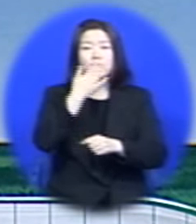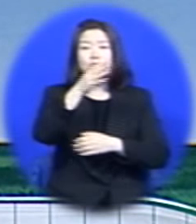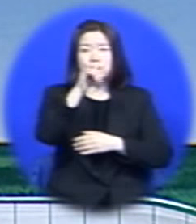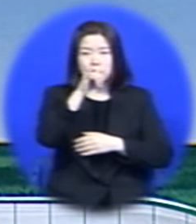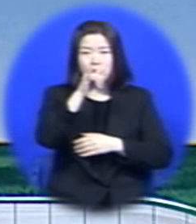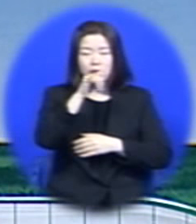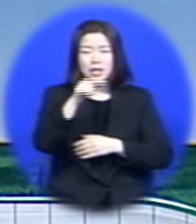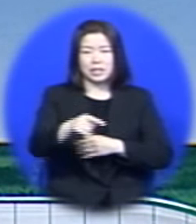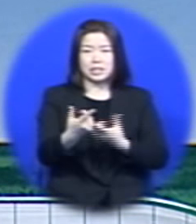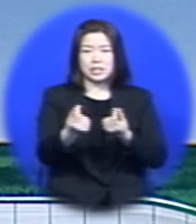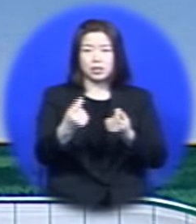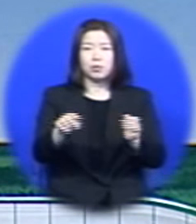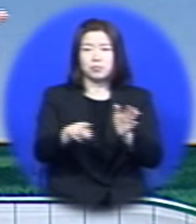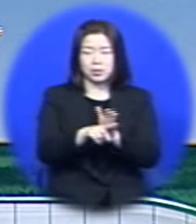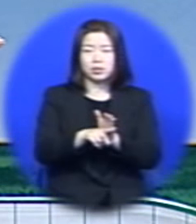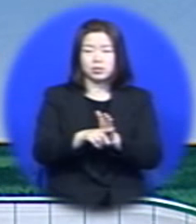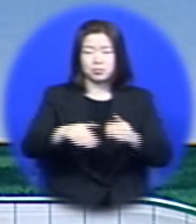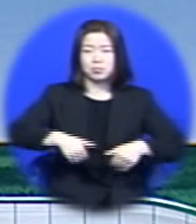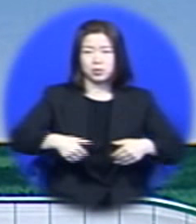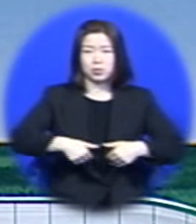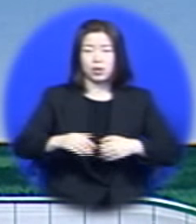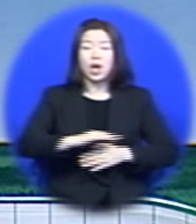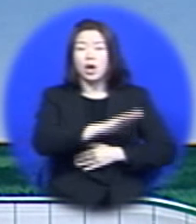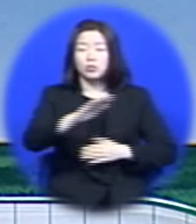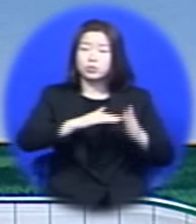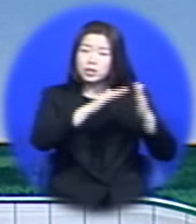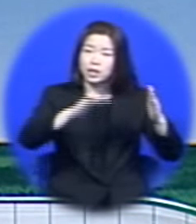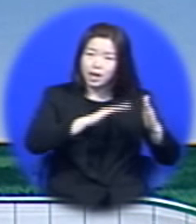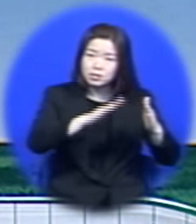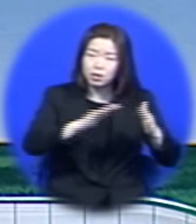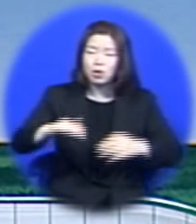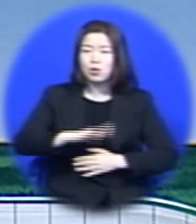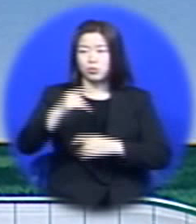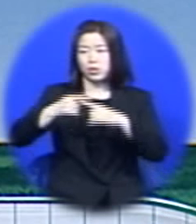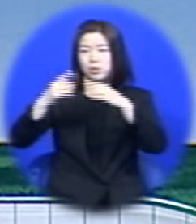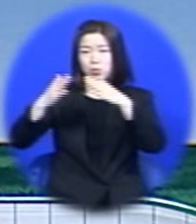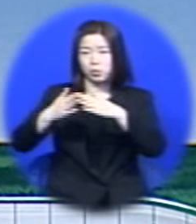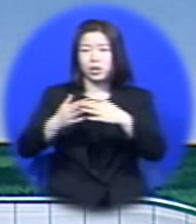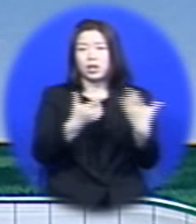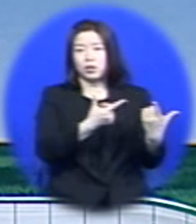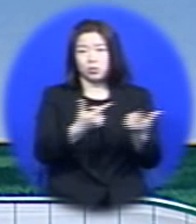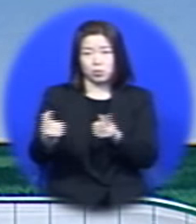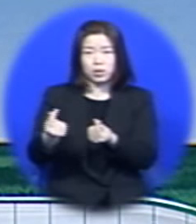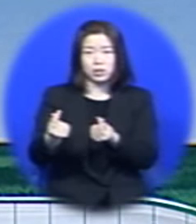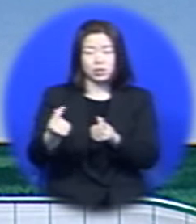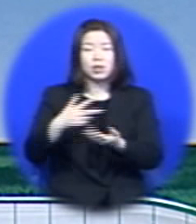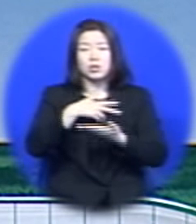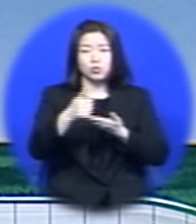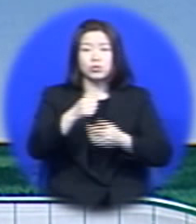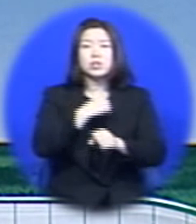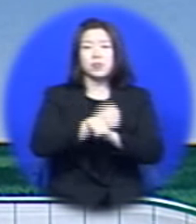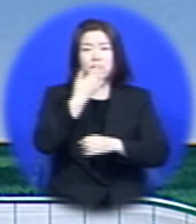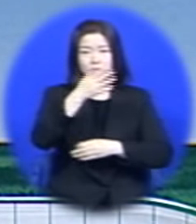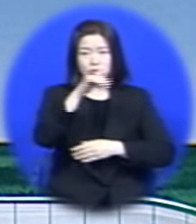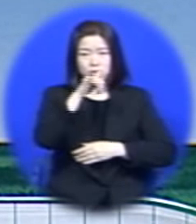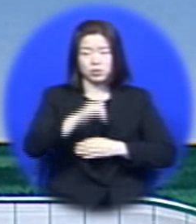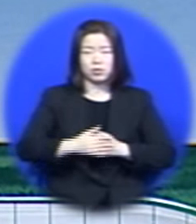필요해요. 우리의 가정도 우리의 교회도 똑같습니다. 주님은 하실 수 있다.